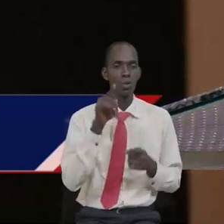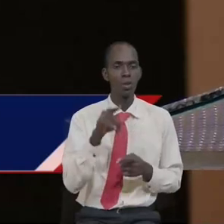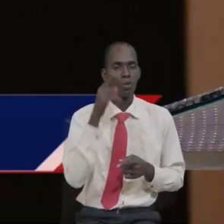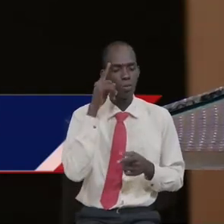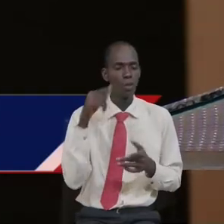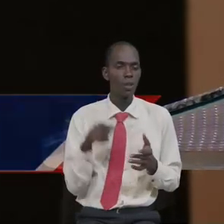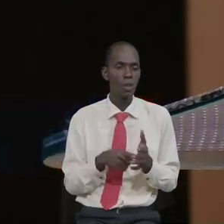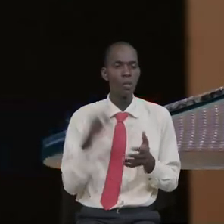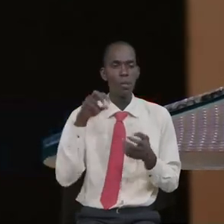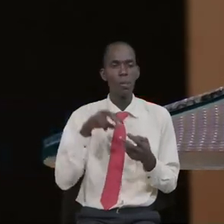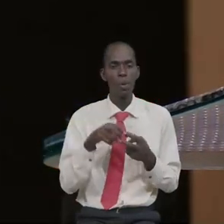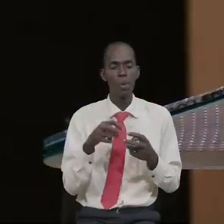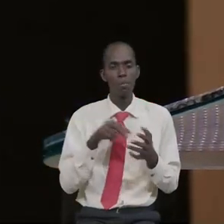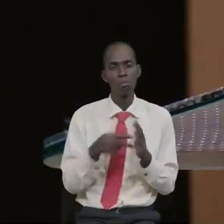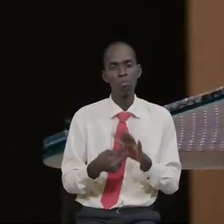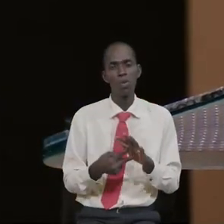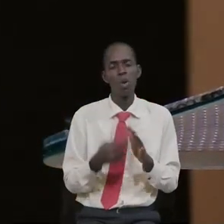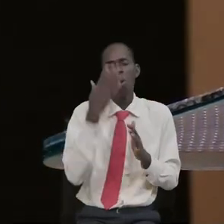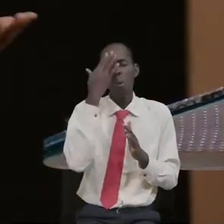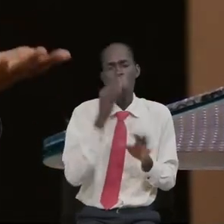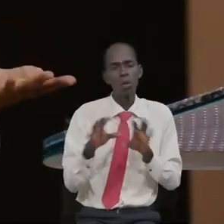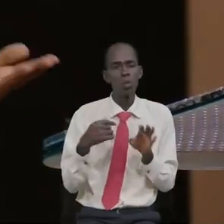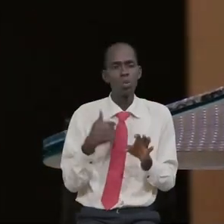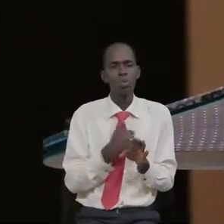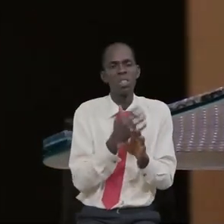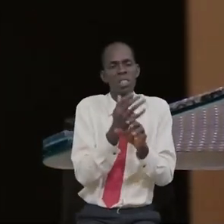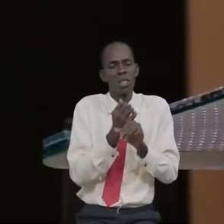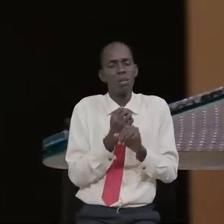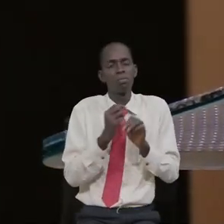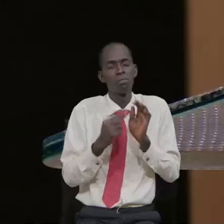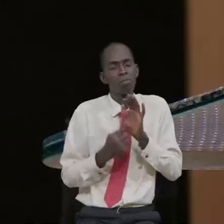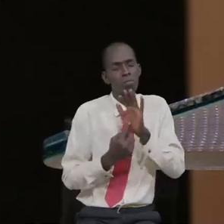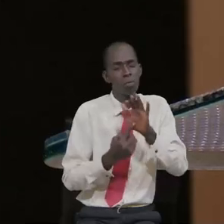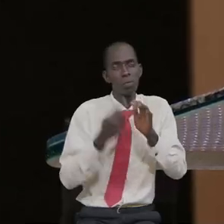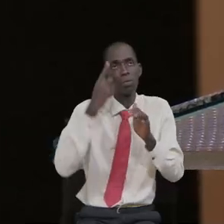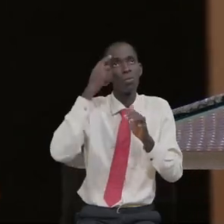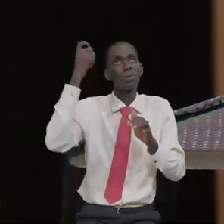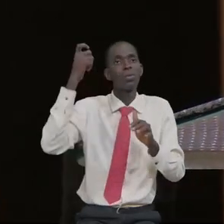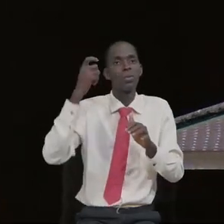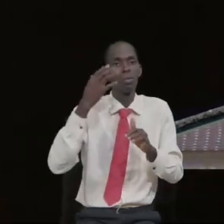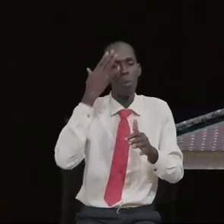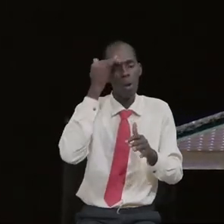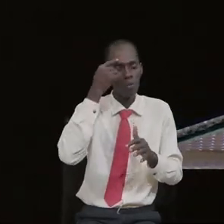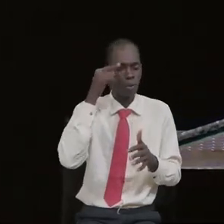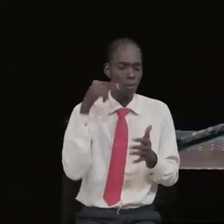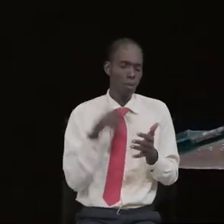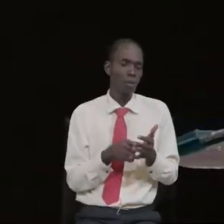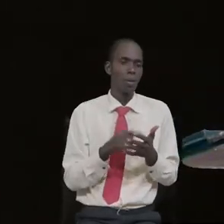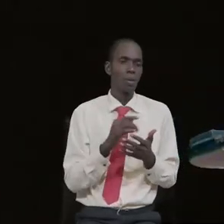ministre. Pourquoi avons-nous la révélation? C'est pour cet objectif. Pourquoi avons-nous la grâce pour